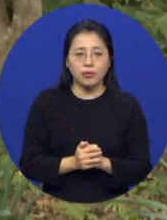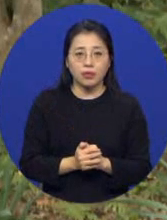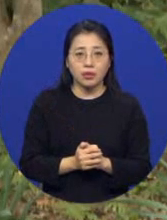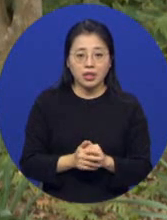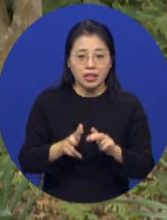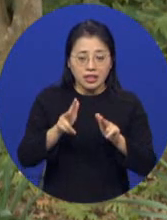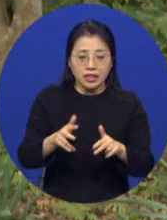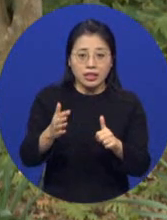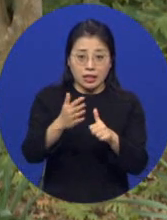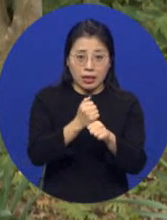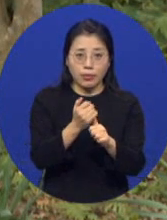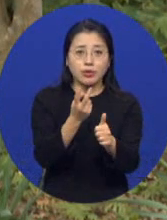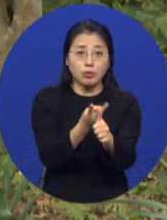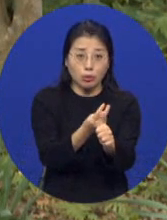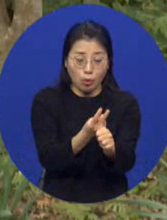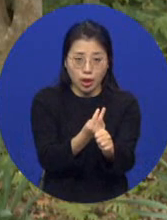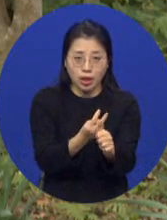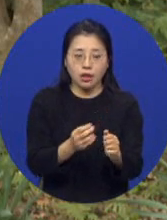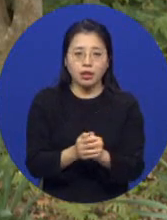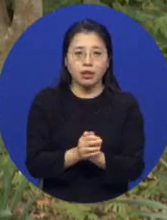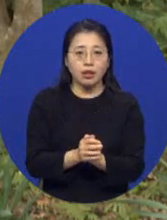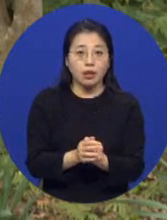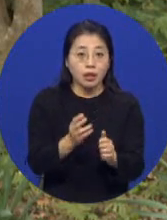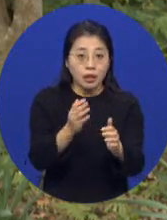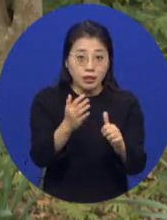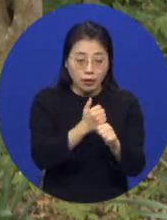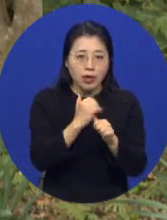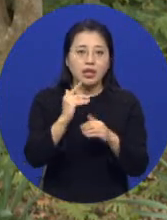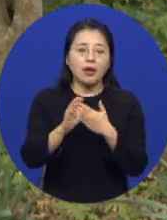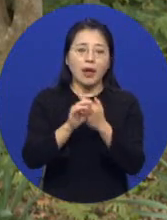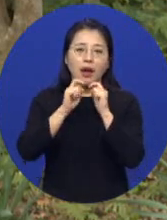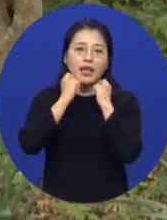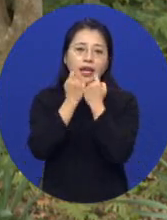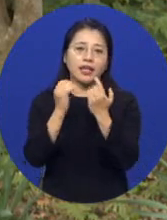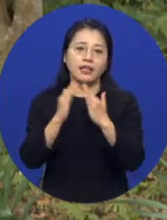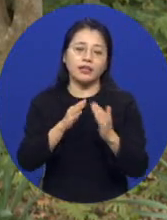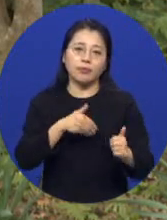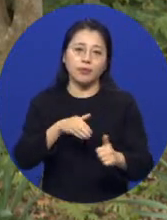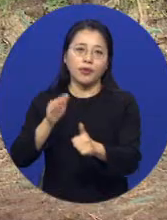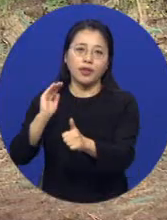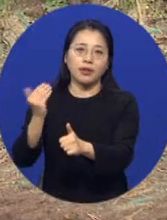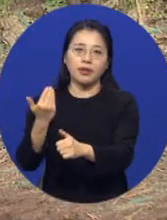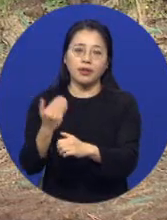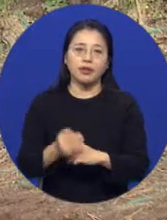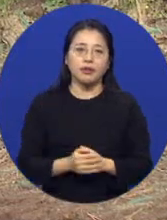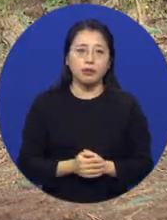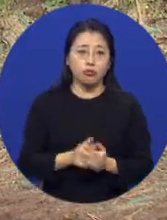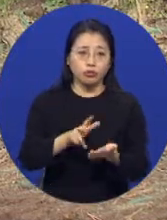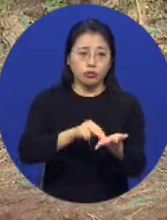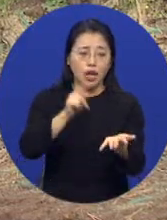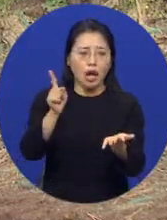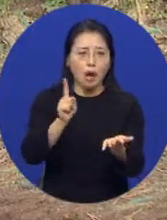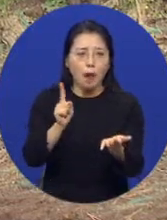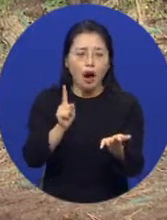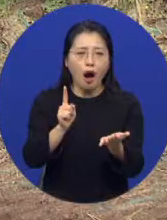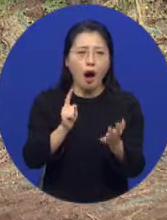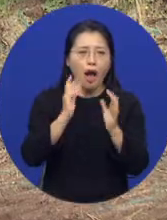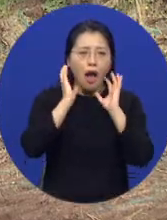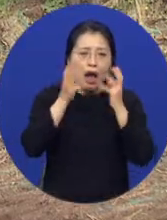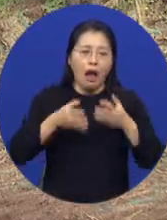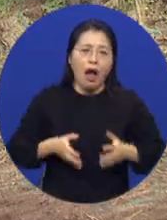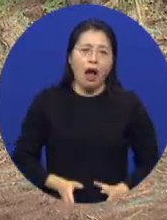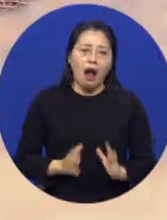방금 포획된 토끼입니다 이렇게 잡힌 토끼는 민간의 분양돼 다시 가정으로 돌아갑니다 문제는 왕성한